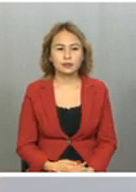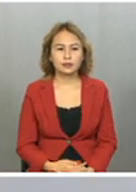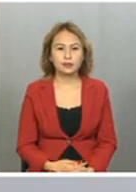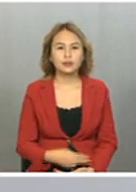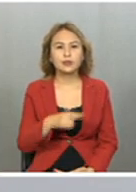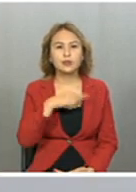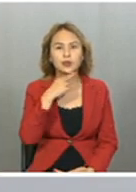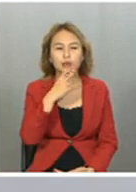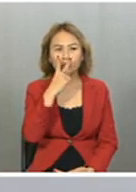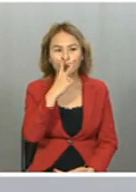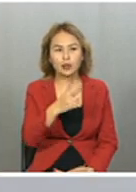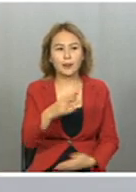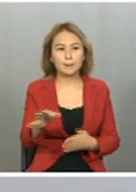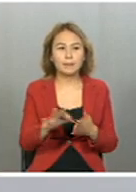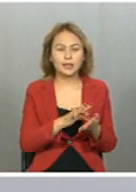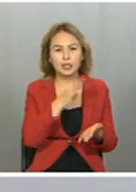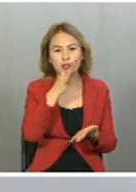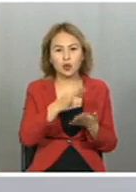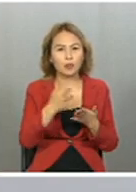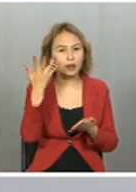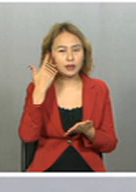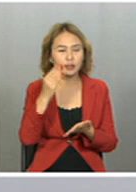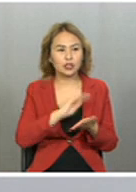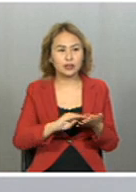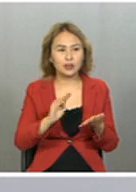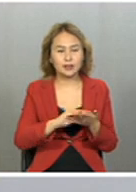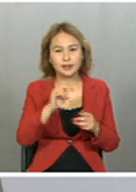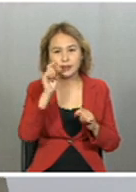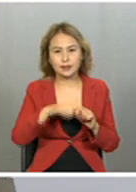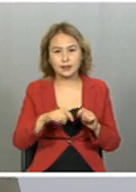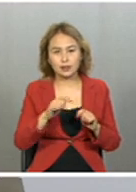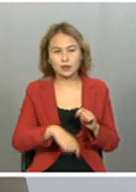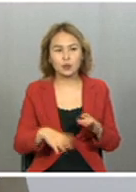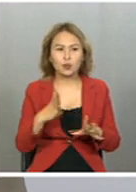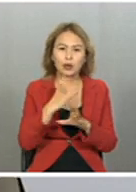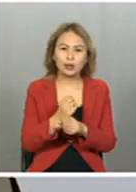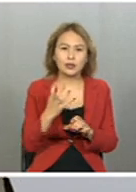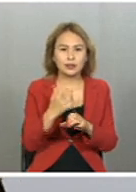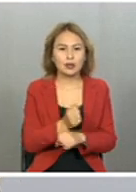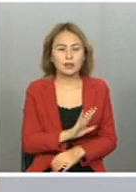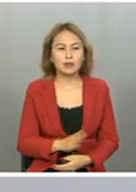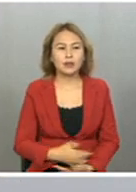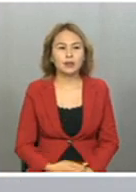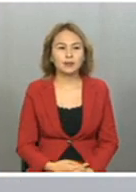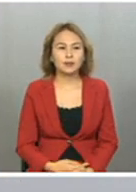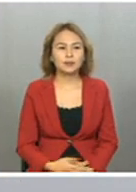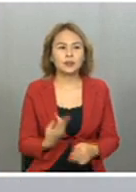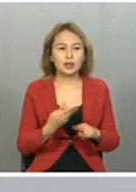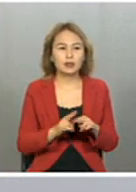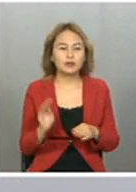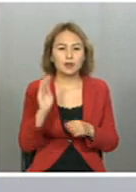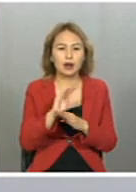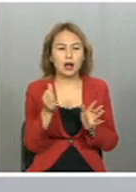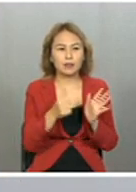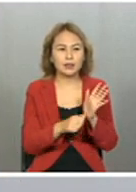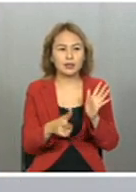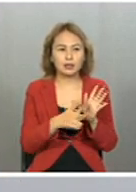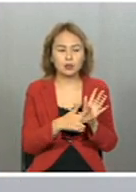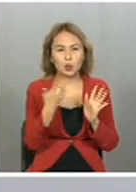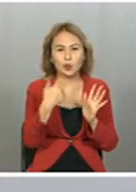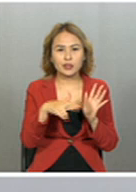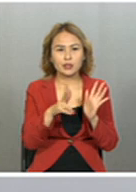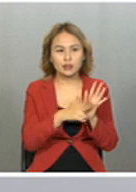болайық. Бірден жауап жазған кезде тексереміз, бөлшек қысқара ма, қысқармай ма. Әрине бізде 68 бен